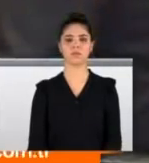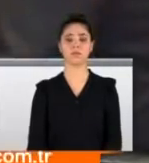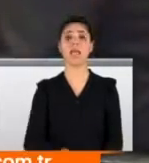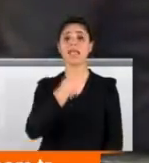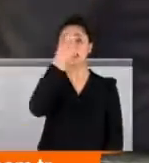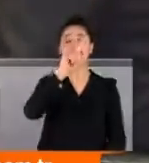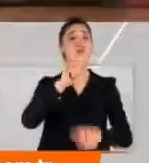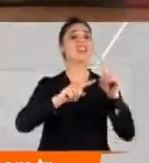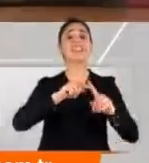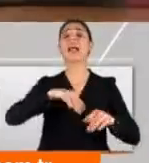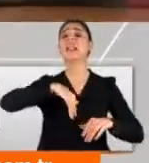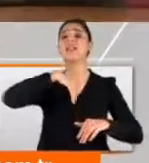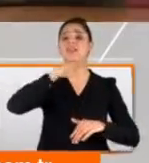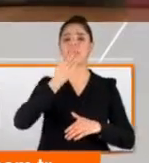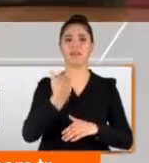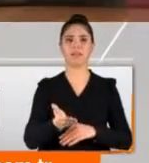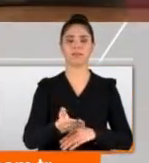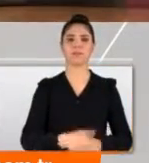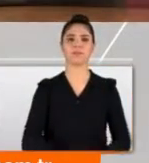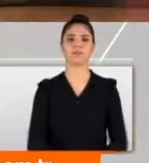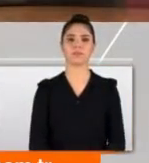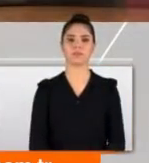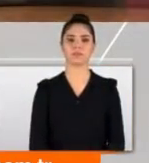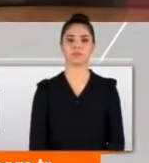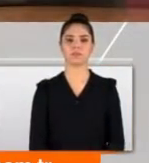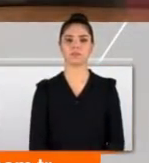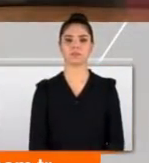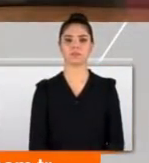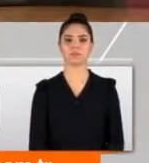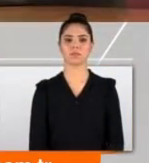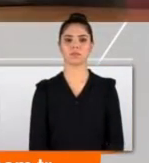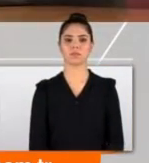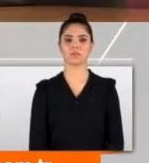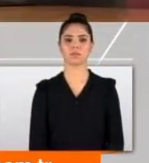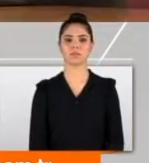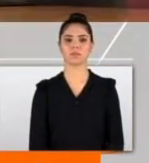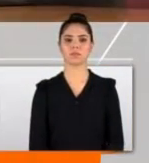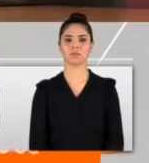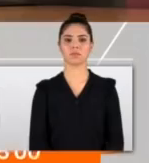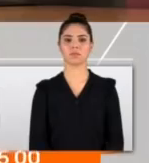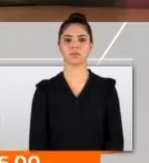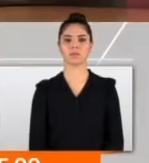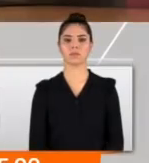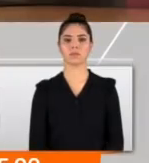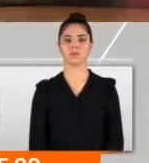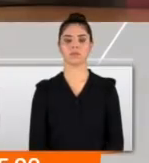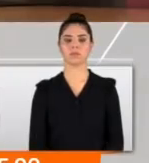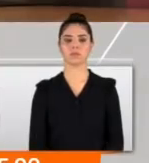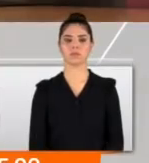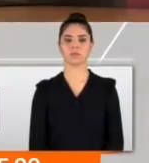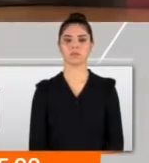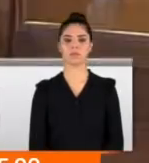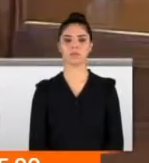Yalnız siyasetin değil, silahlı kuvvetlerimiz için satılmıştır gibi bir ifadeyi kullanması hiç hoş olmamıştır,